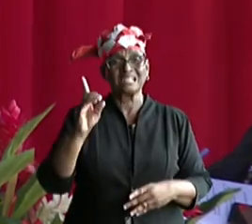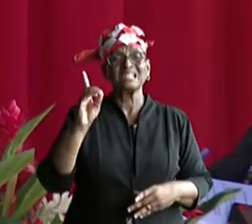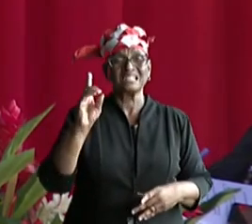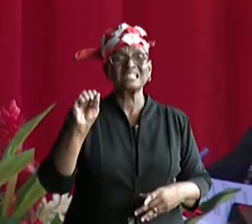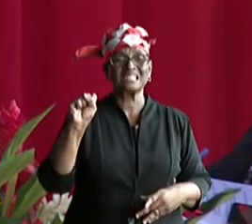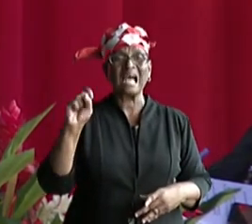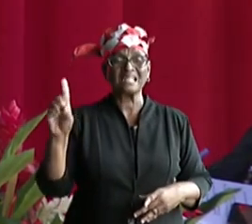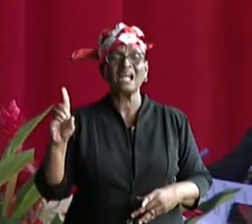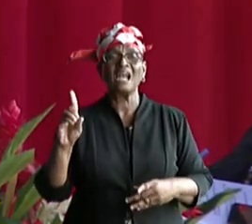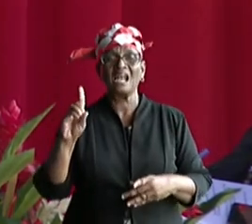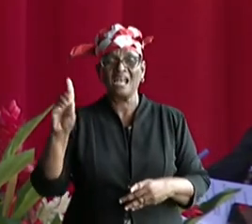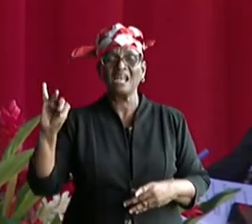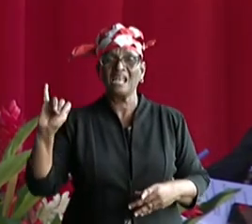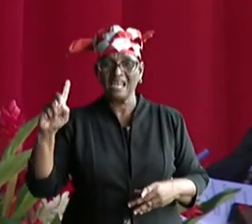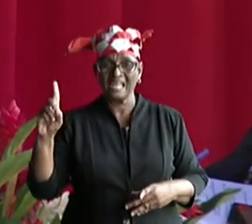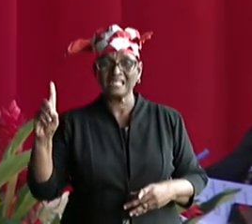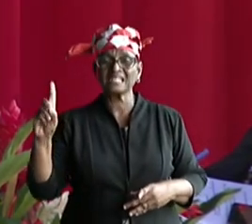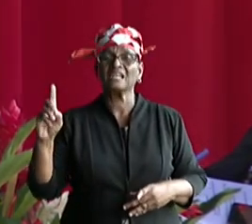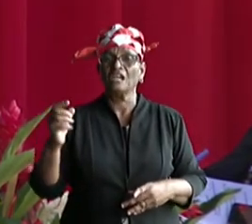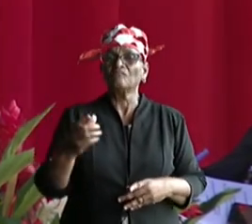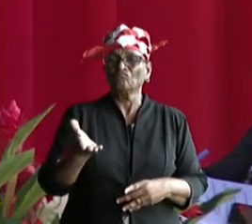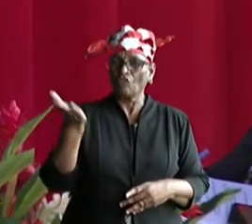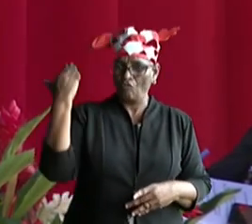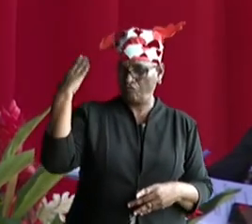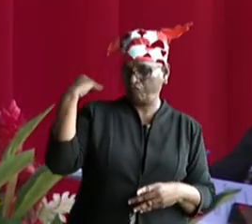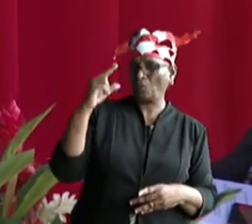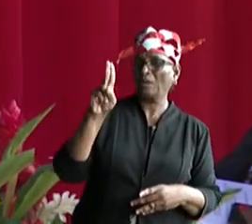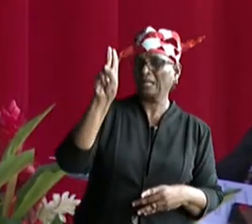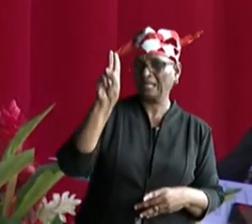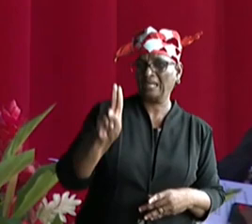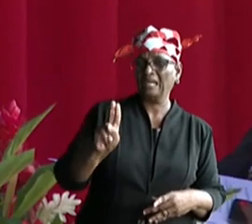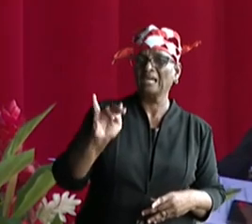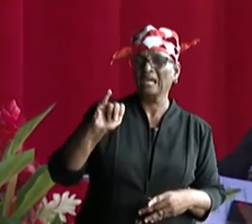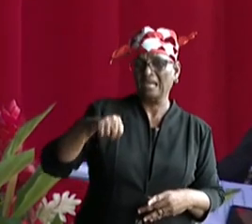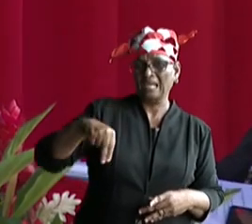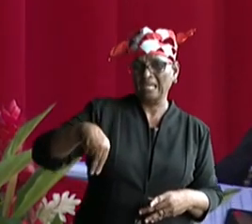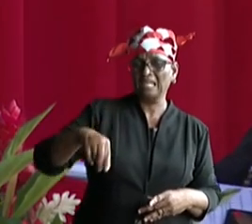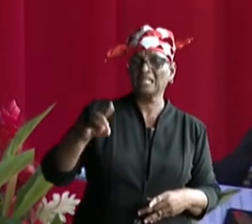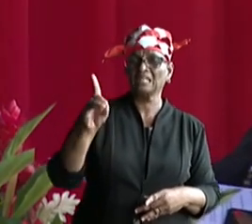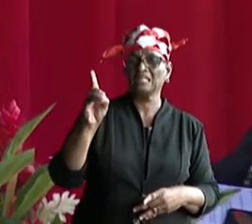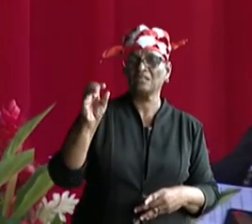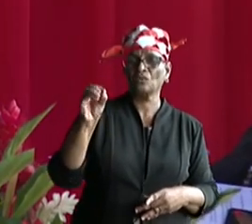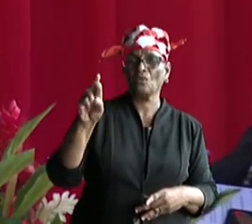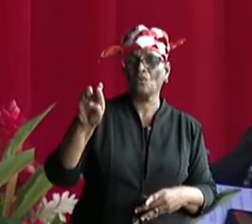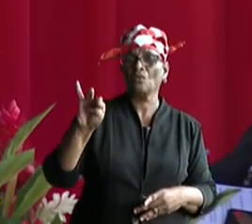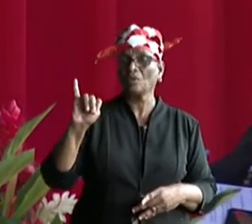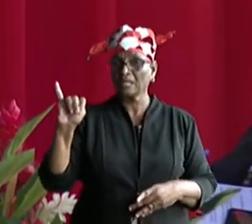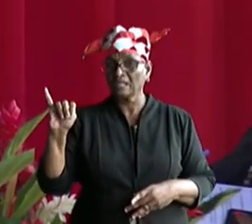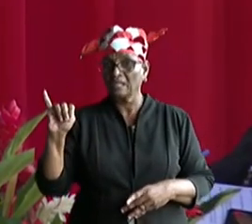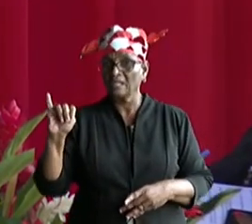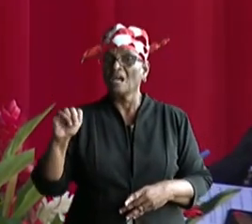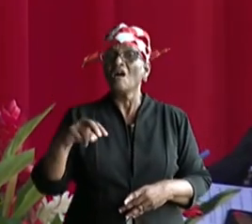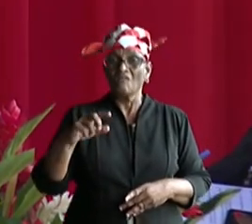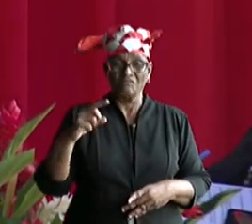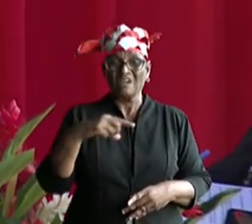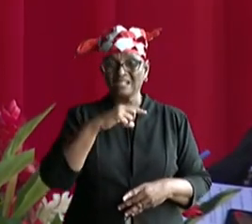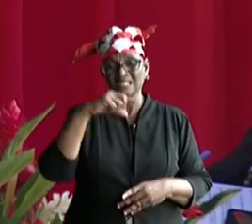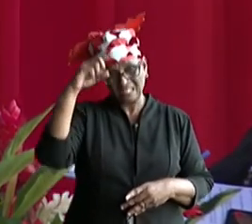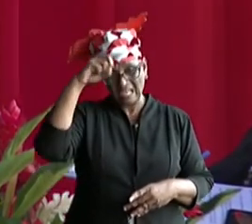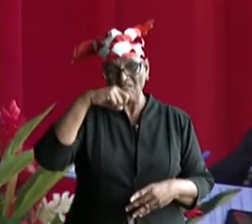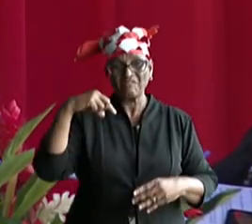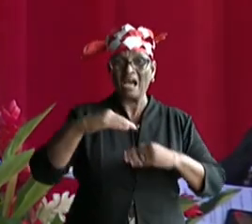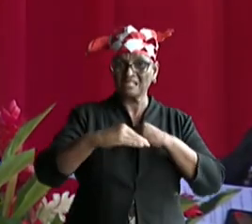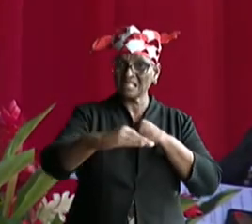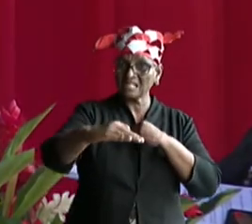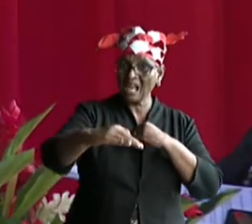heer Weilen, George Hendori, als gevolg van zijn vaders landliefde voor de noodzakelijke wet